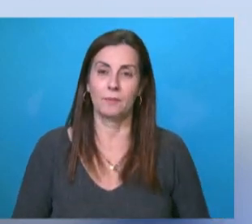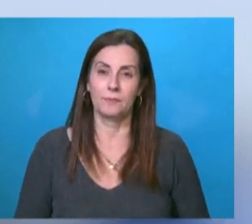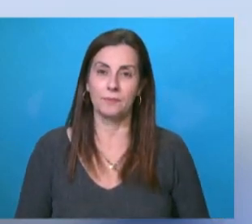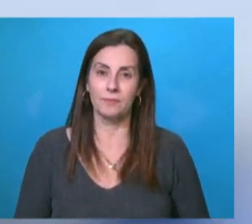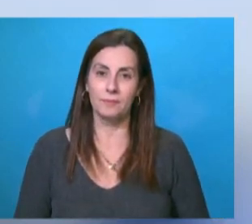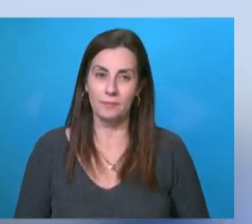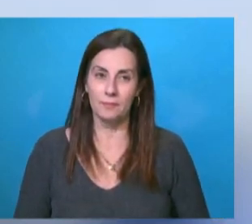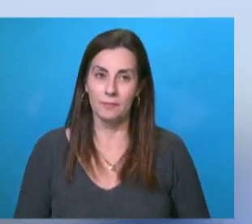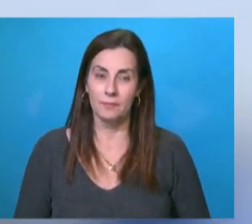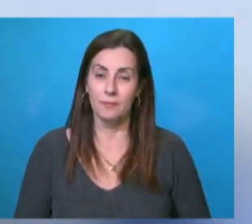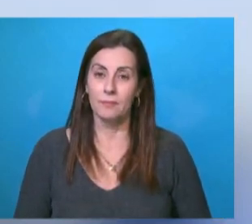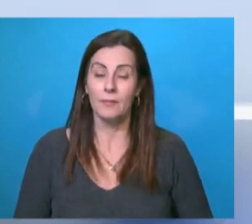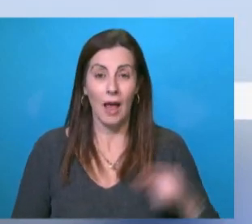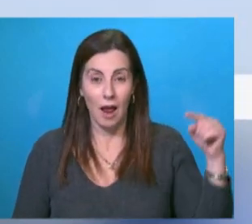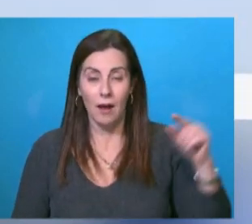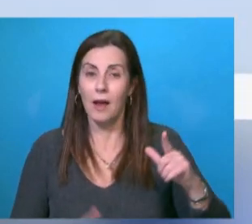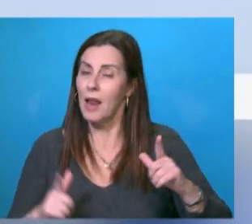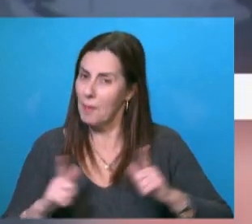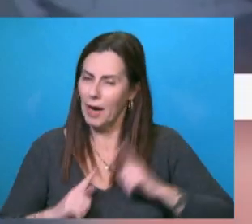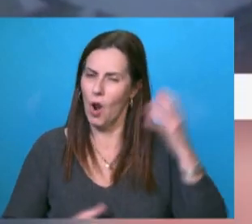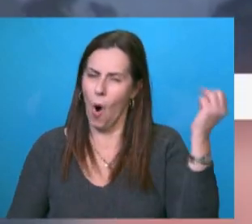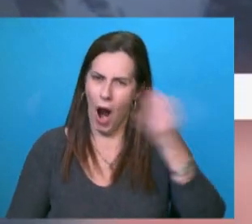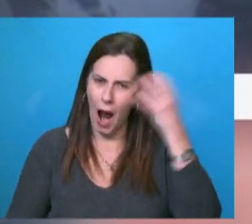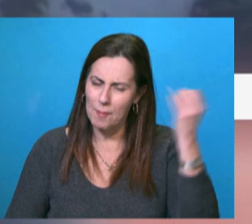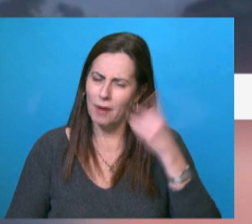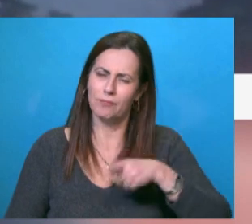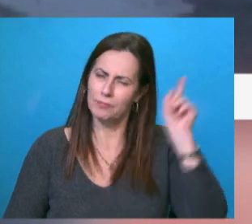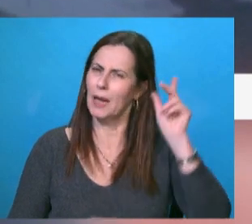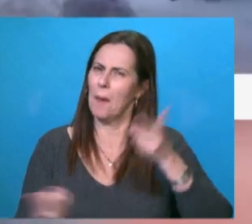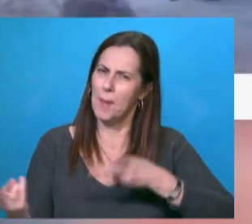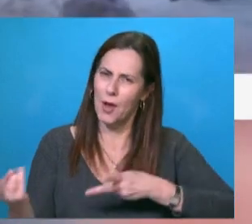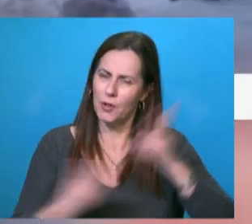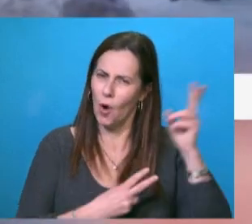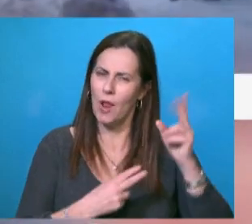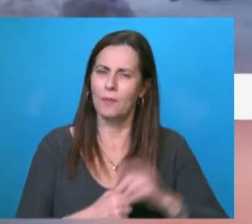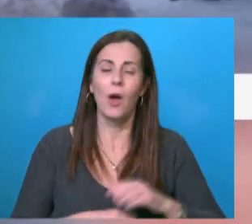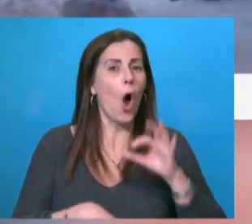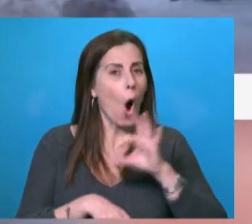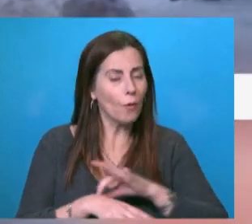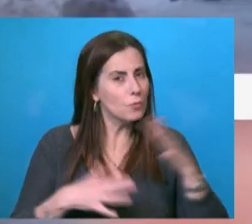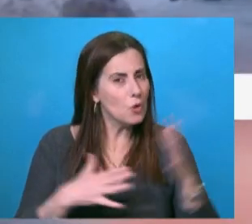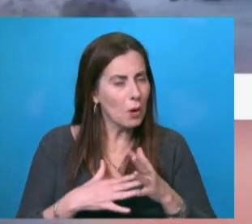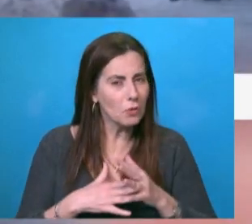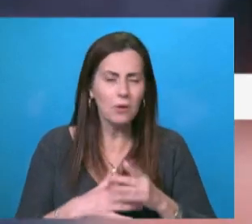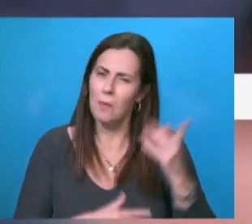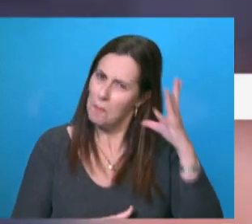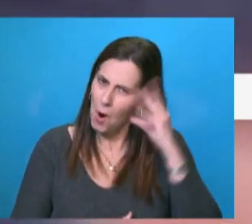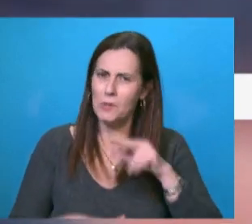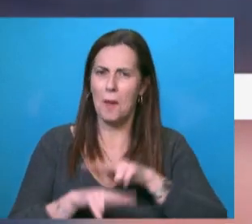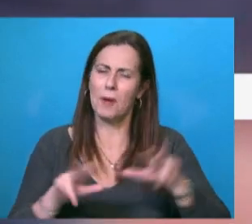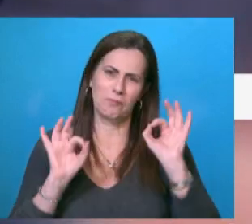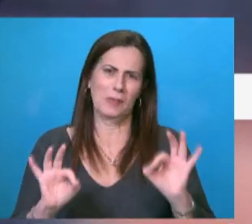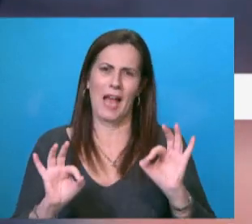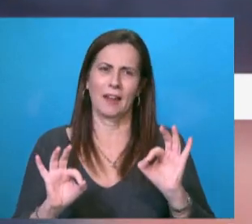במורד ההר המתין למחלצים אמבולנס, והוא פינה את הנער לבית החולים הסמוך. רופאים שבדקו אותו הביאו שביעות רצון ממצבו,